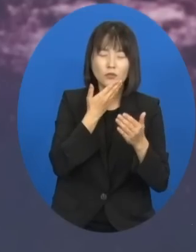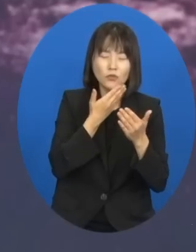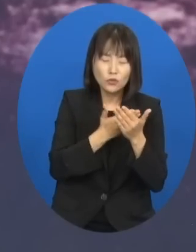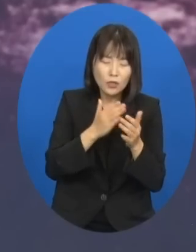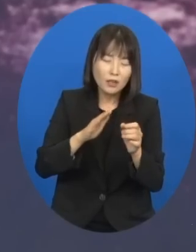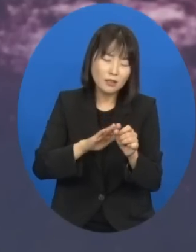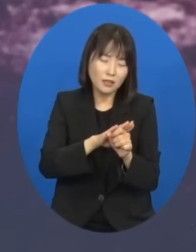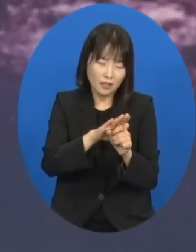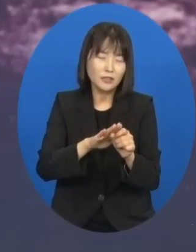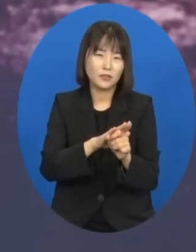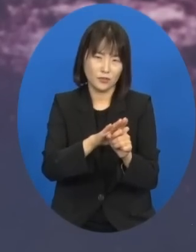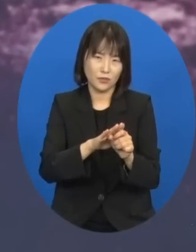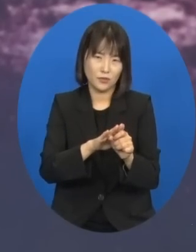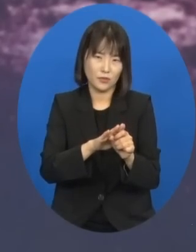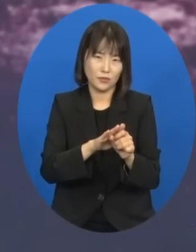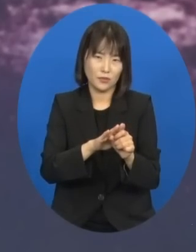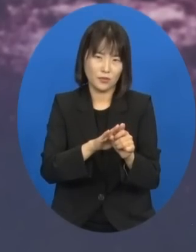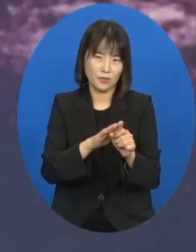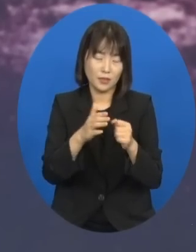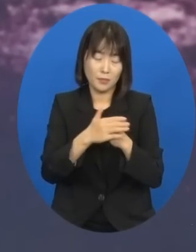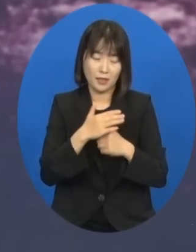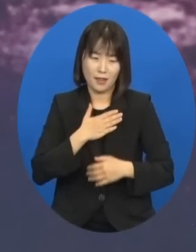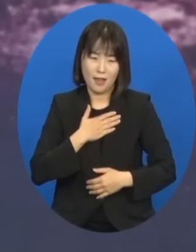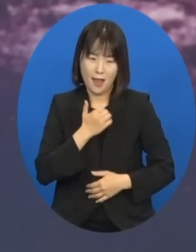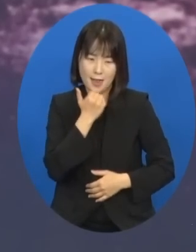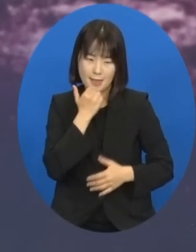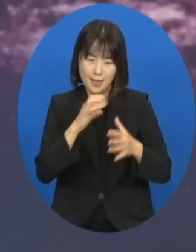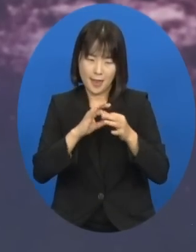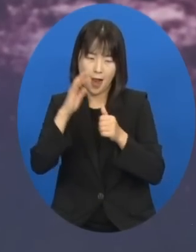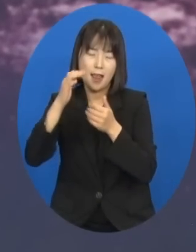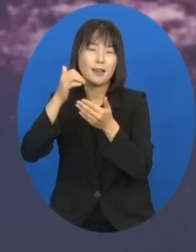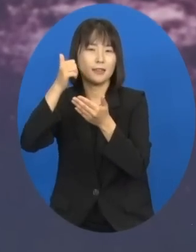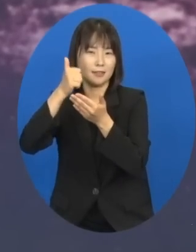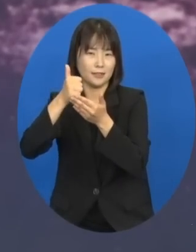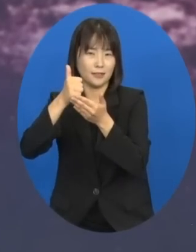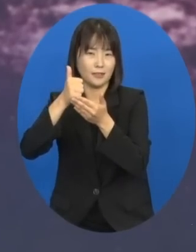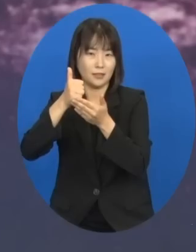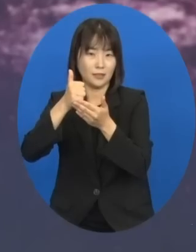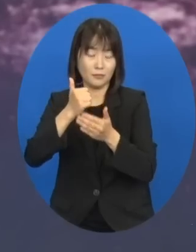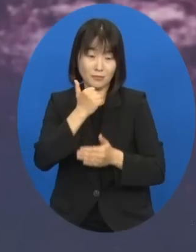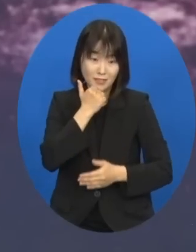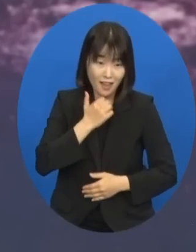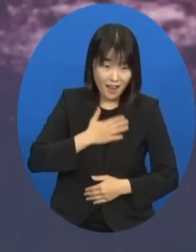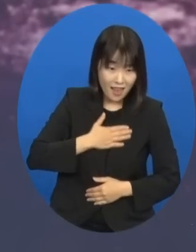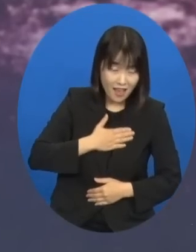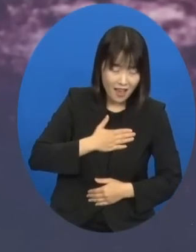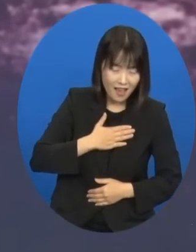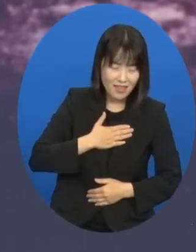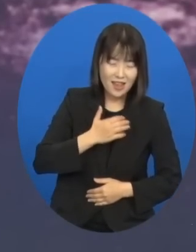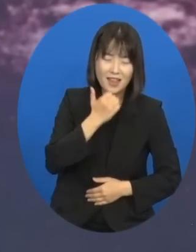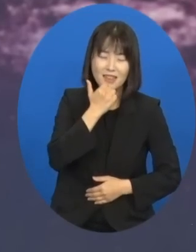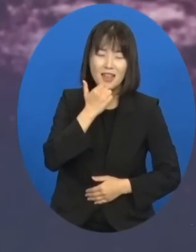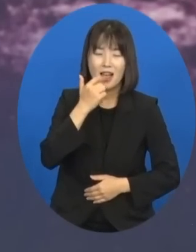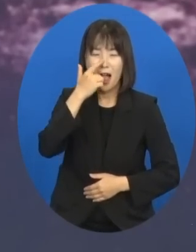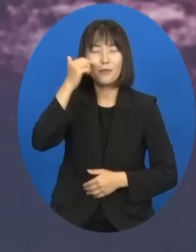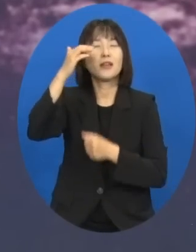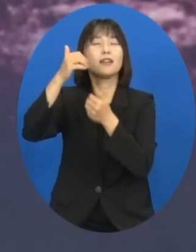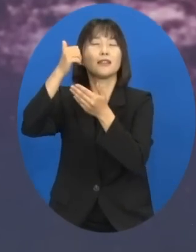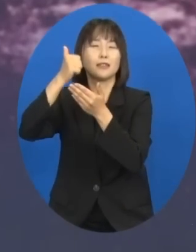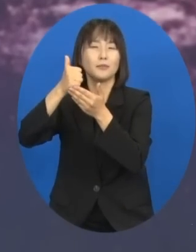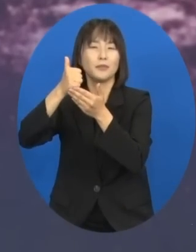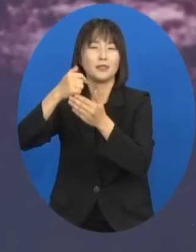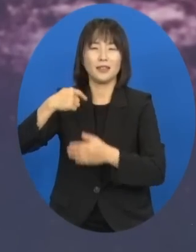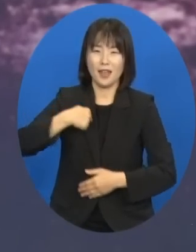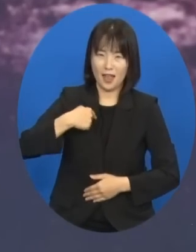사랑스러웠기 때문에 나는 이삭의 하나님이다. 너 이삭 알아? 나 그 이삭의 아버지 하나님이야 라고 하시는 거지.